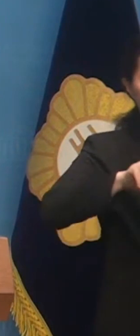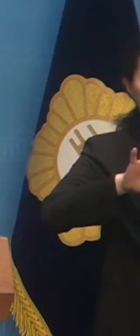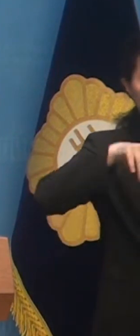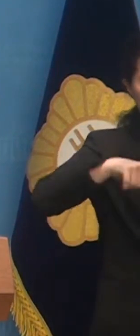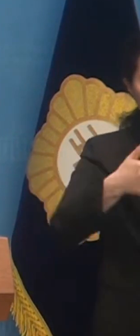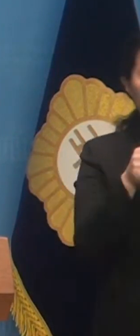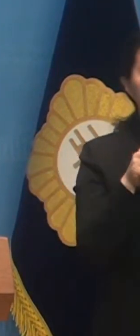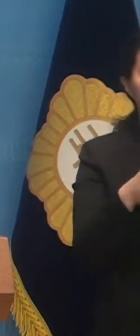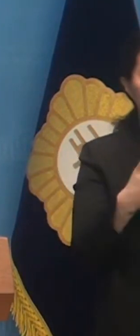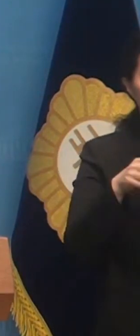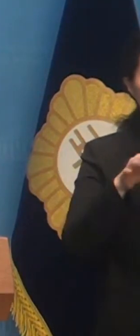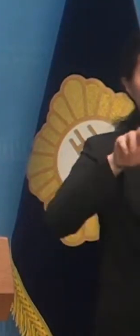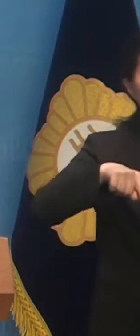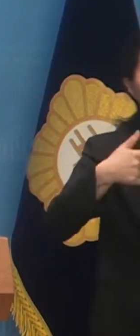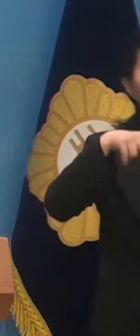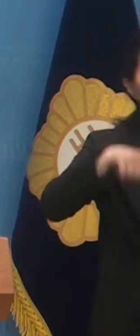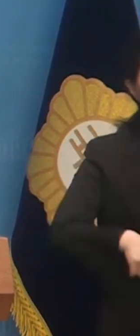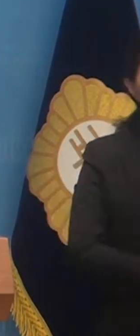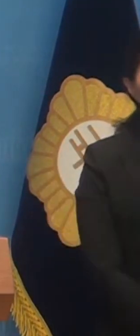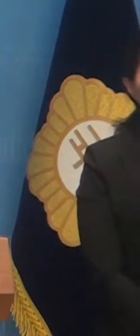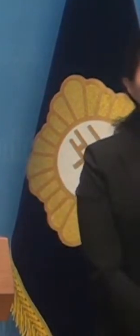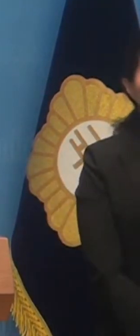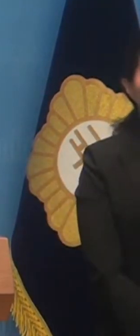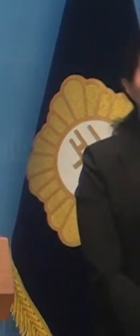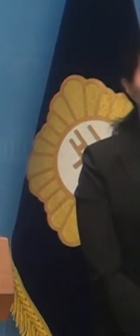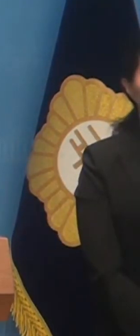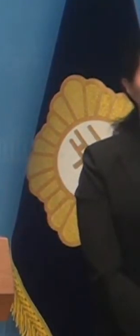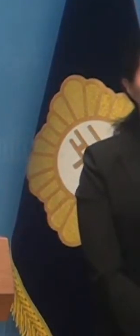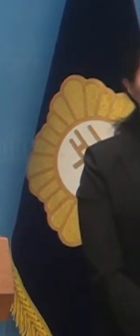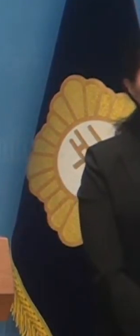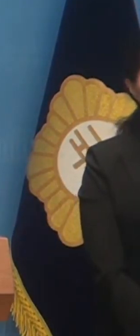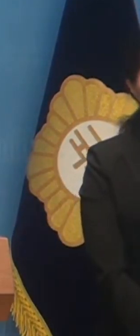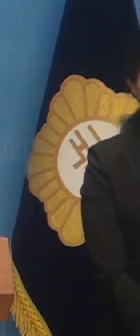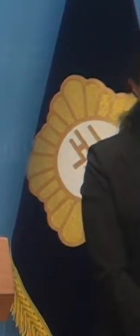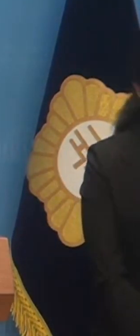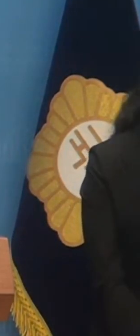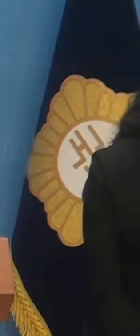강준현, 김문수 국회의원 이상입니다.